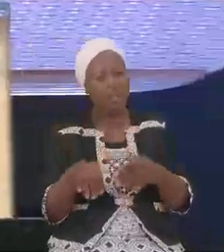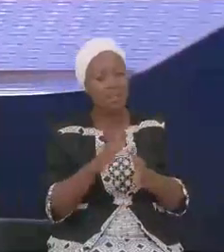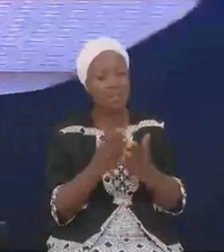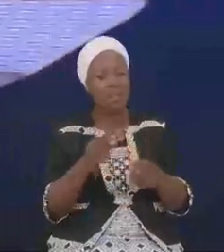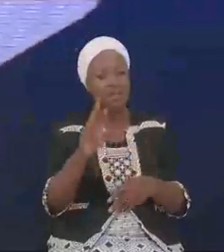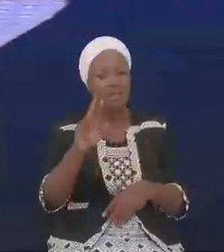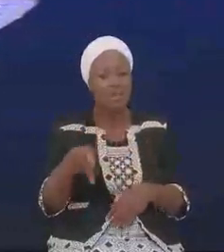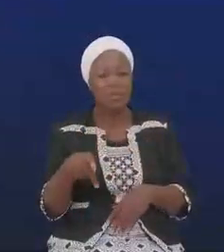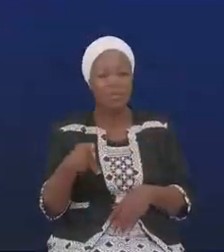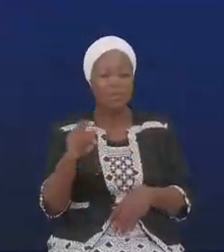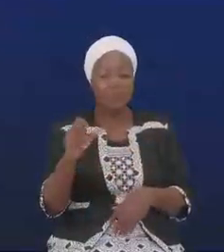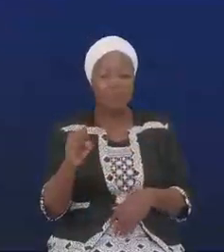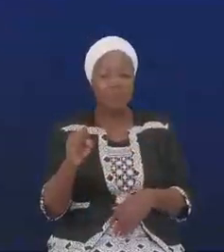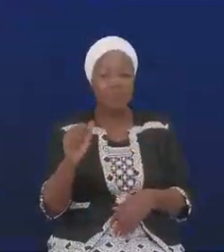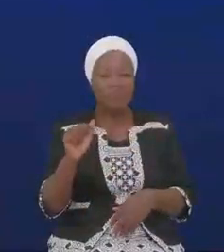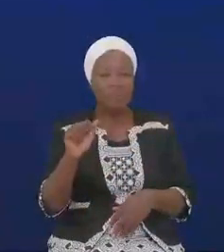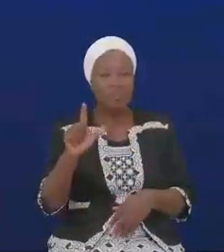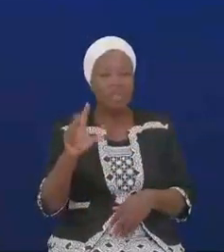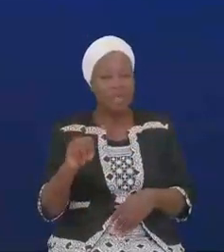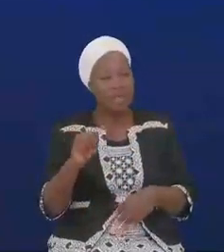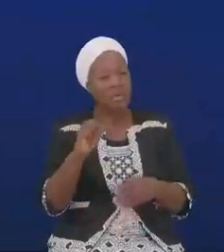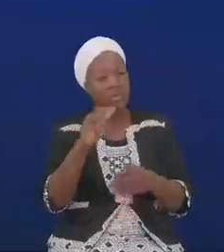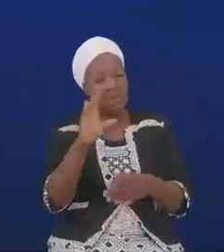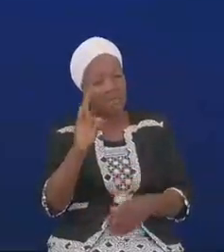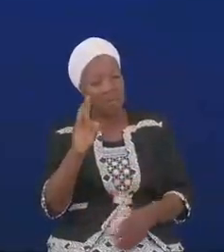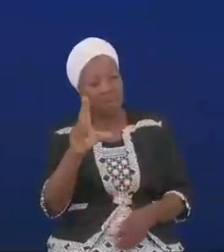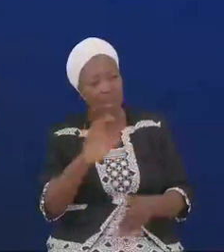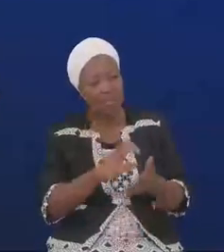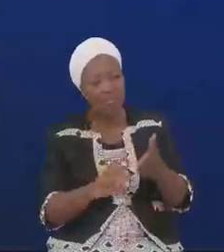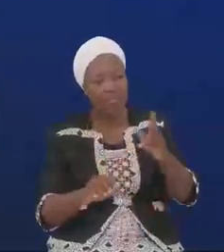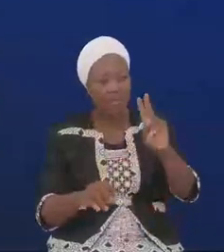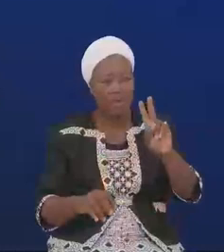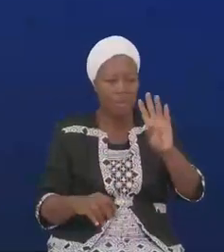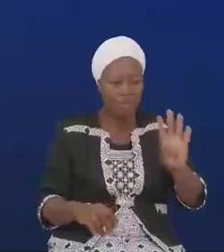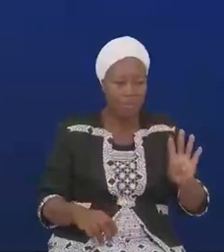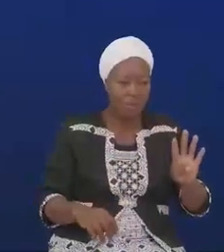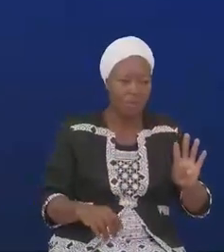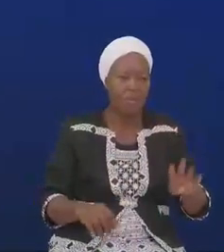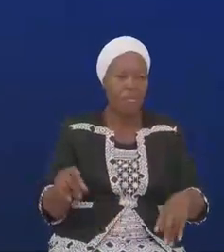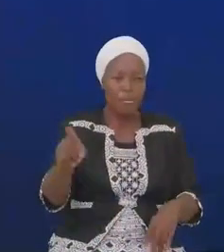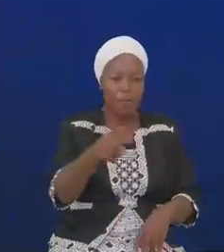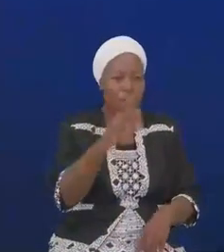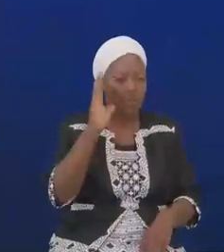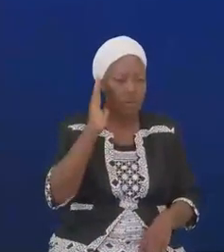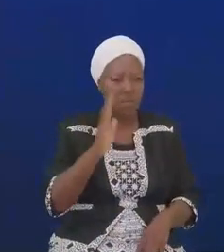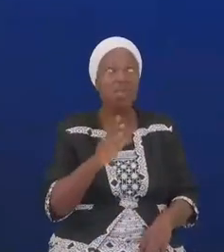l'Alliance éternelle? Psaume 73, 24.